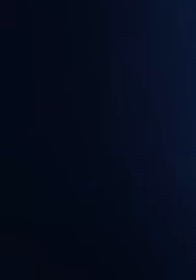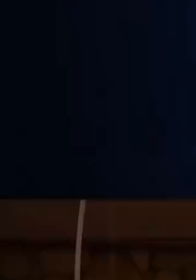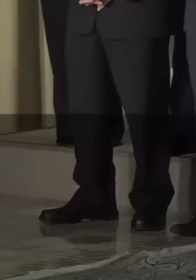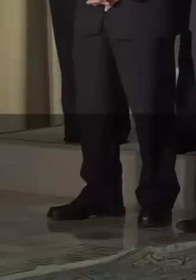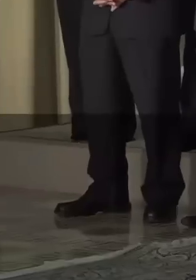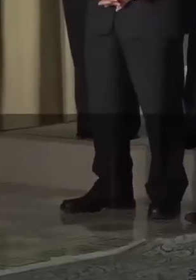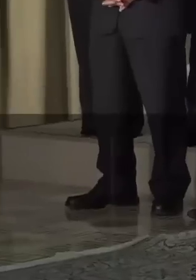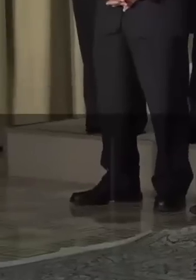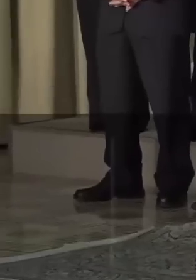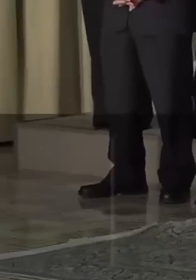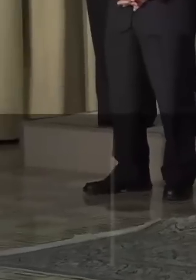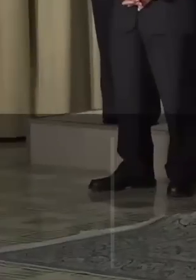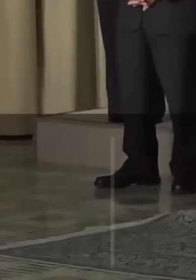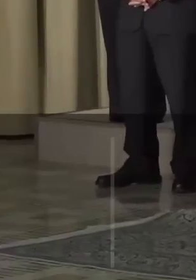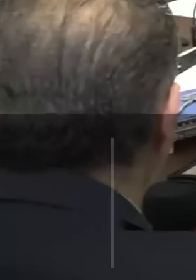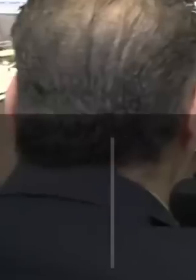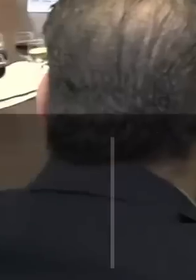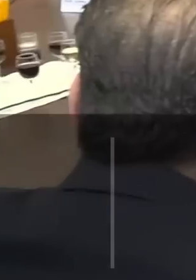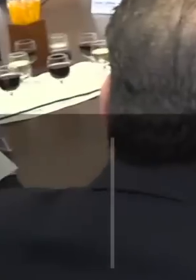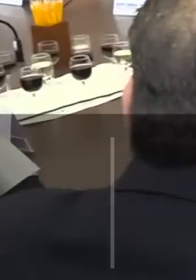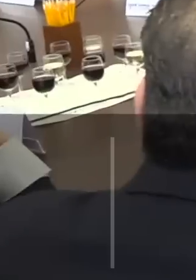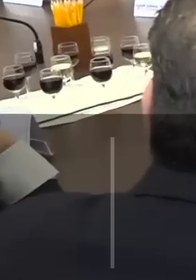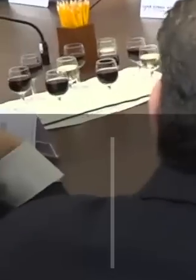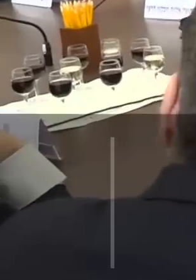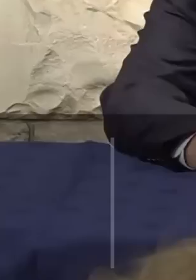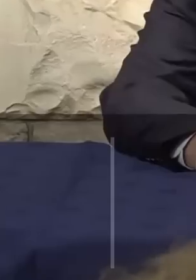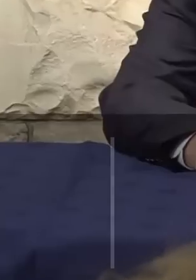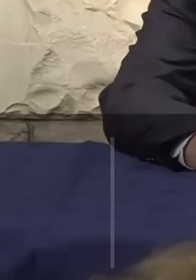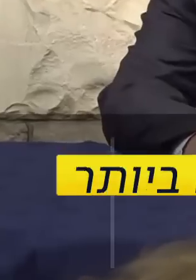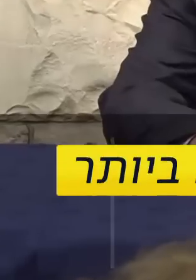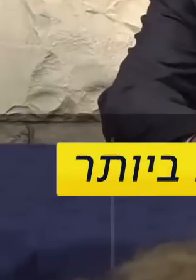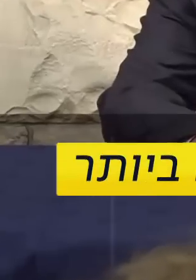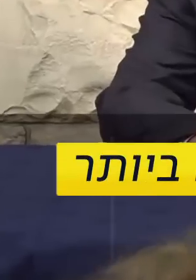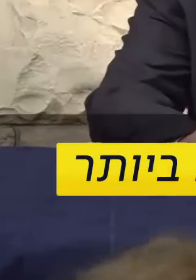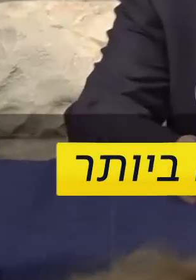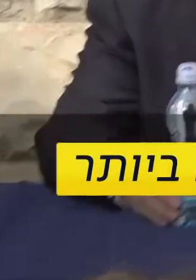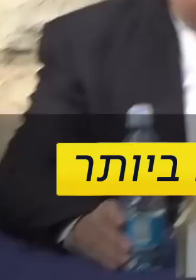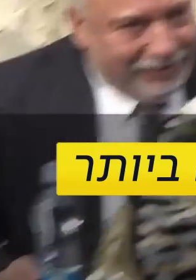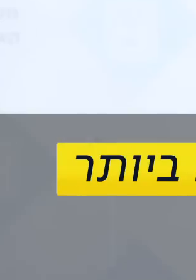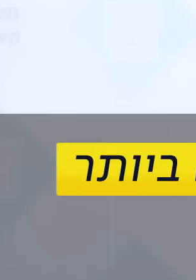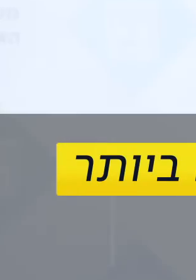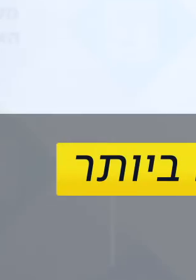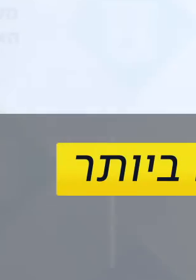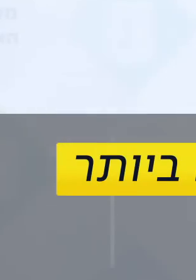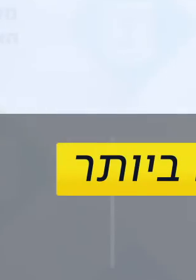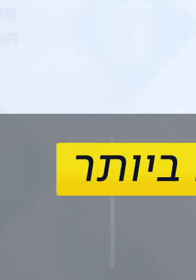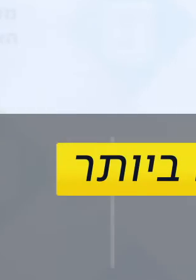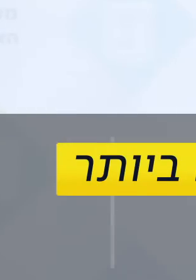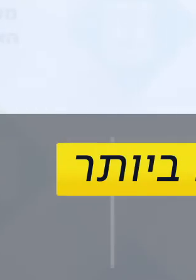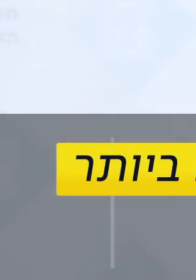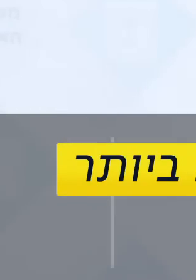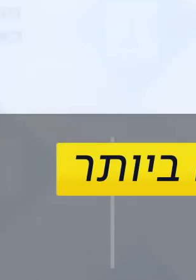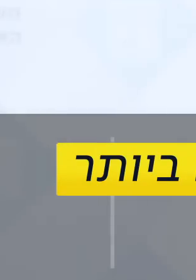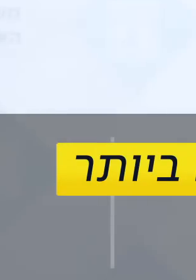אין. בצל גל עליות המחירים, הממשלה החדשה יוצאת לדרך. הטיפול ביוקר המחיה הוא אחד האתגרים הגדולים